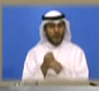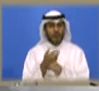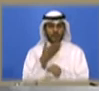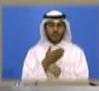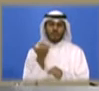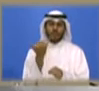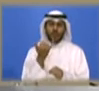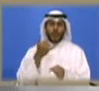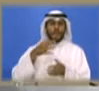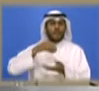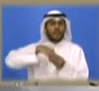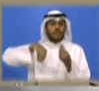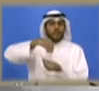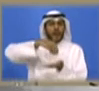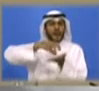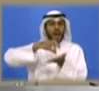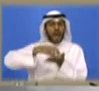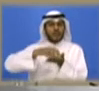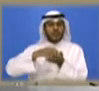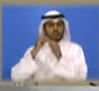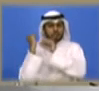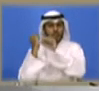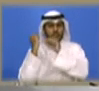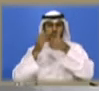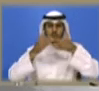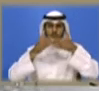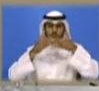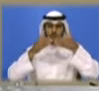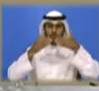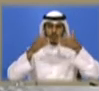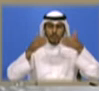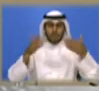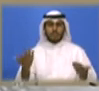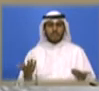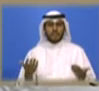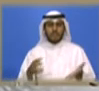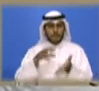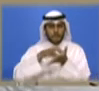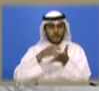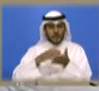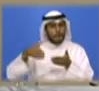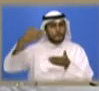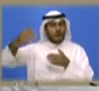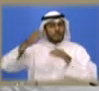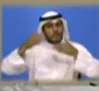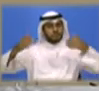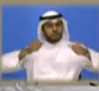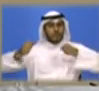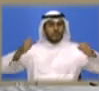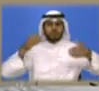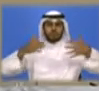التي تقوم بها المملكة العربية السعودية في الحرم المكي الشريف، وبالتالي ستبقى